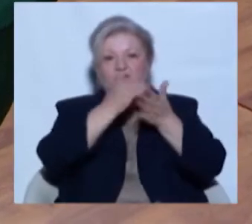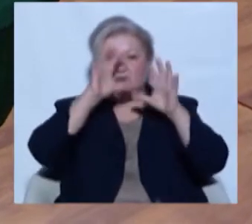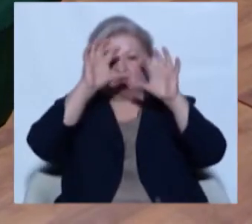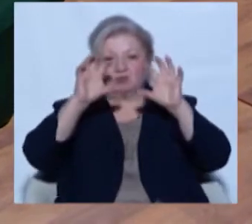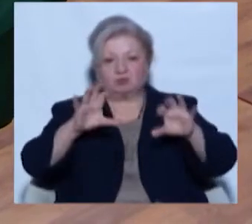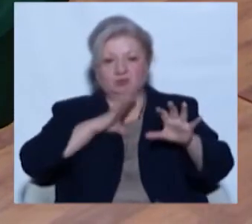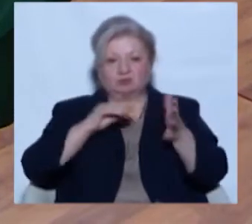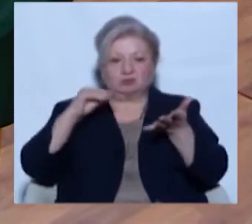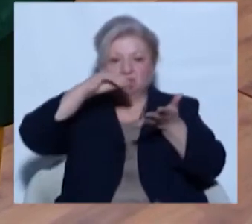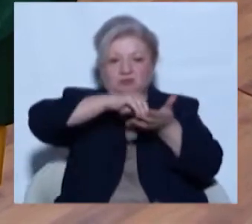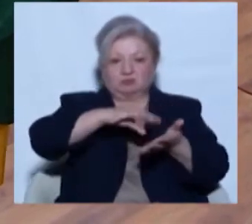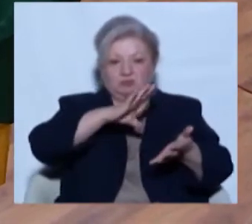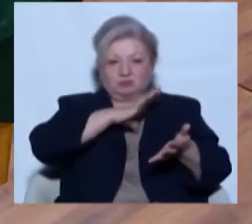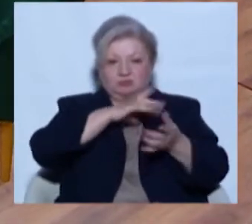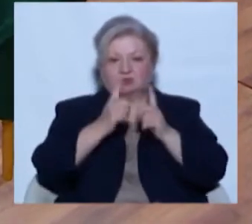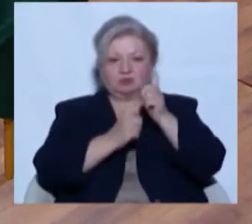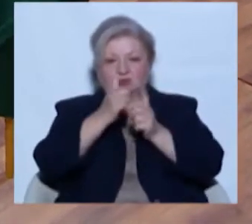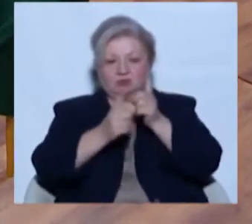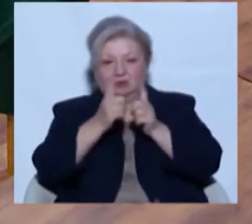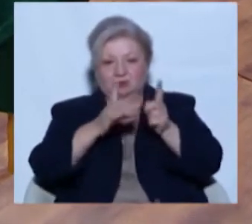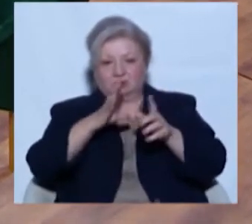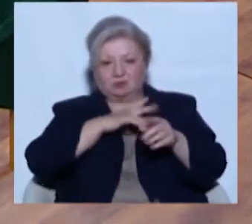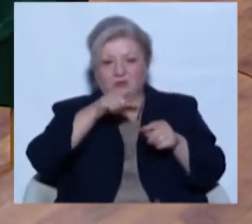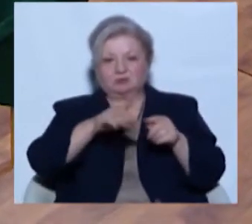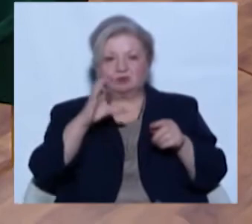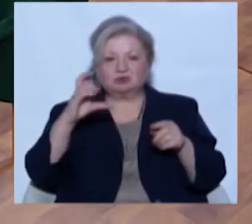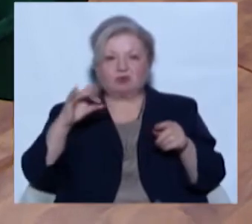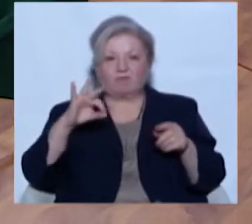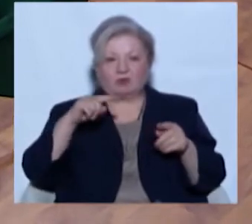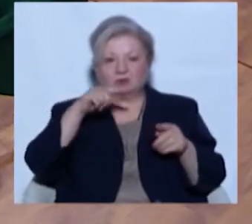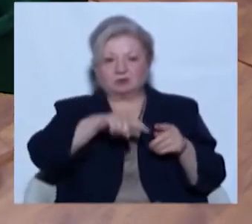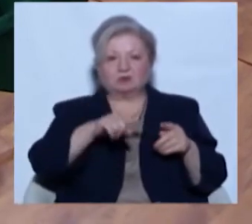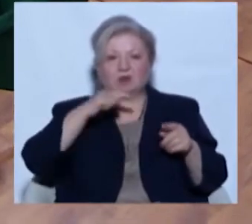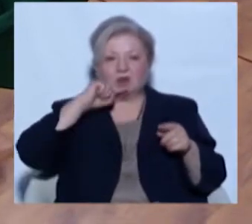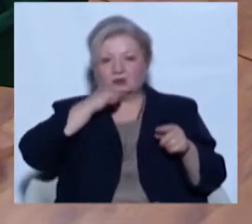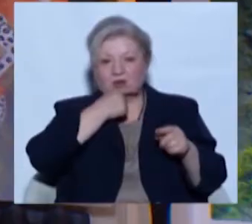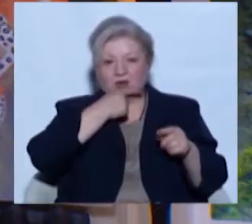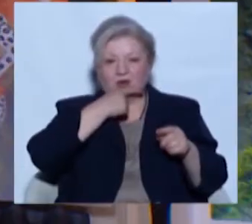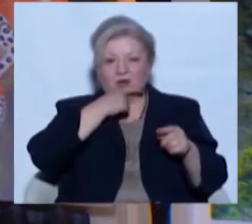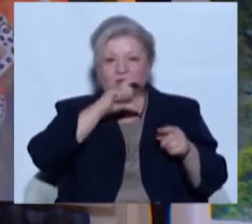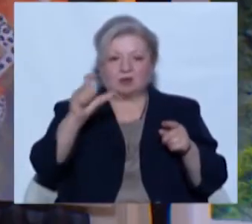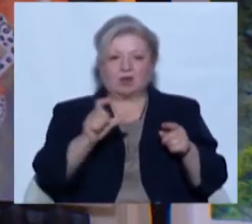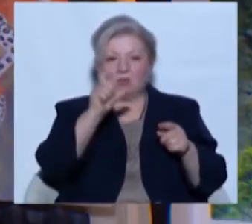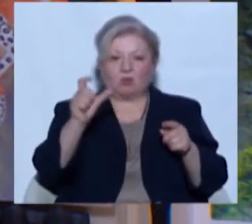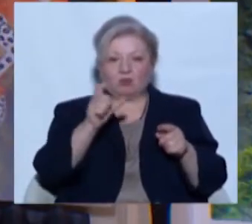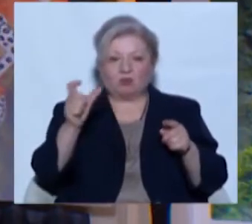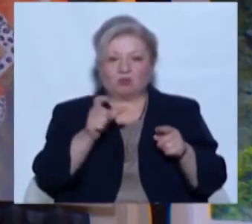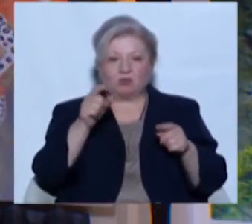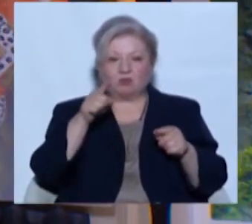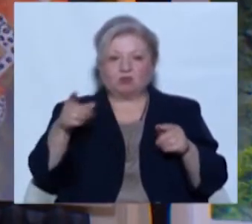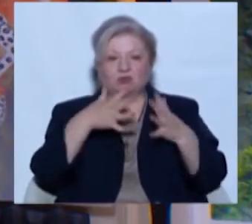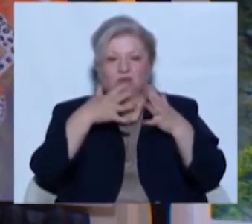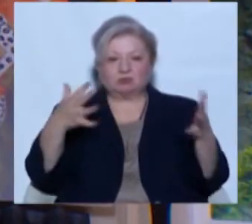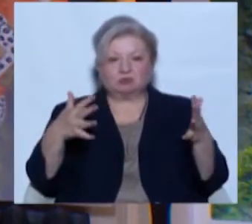ინიციატივით შეტანილი იქნა შესწორება, რის შემდეგაც სლოვაკიას ეკონომიური დამოუკიდებლობის